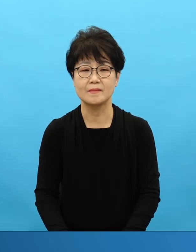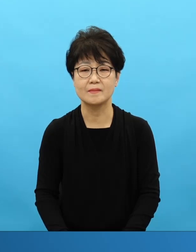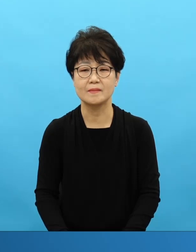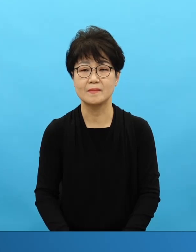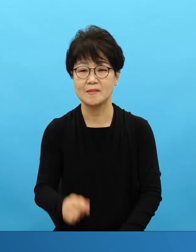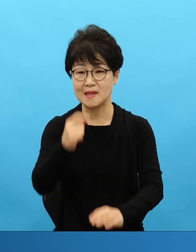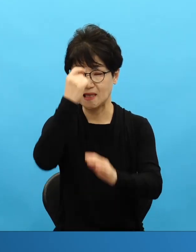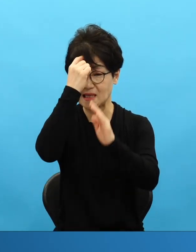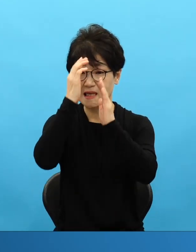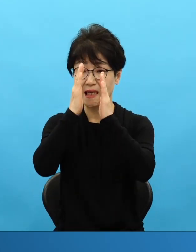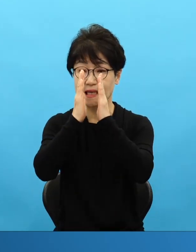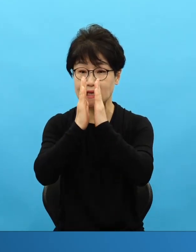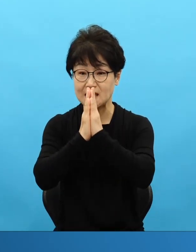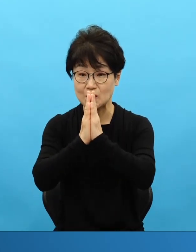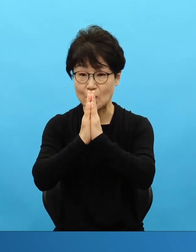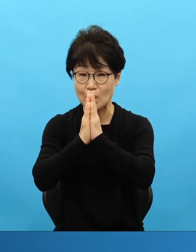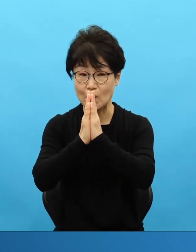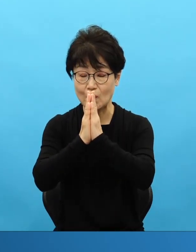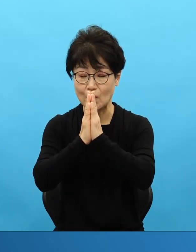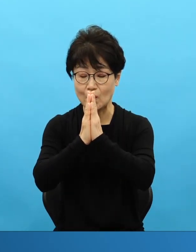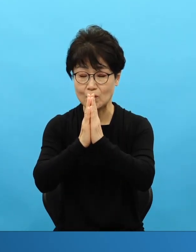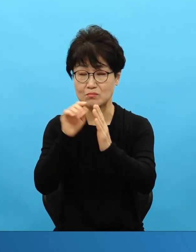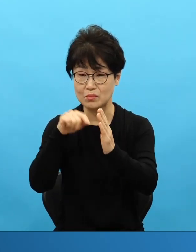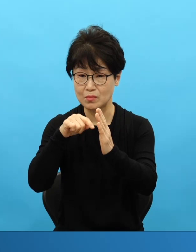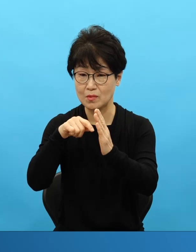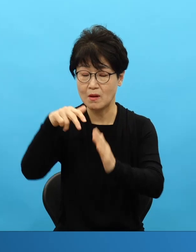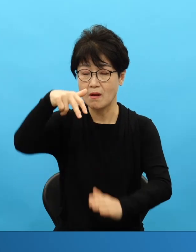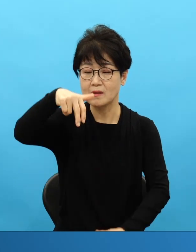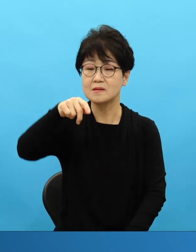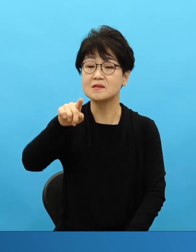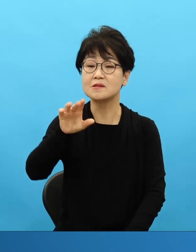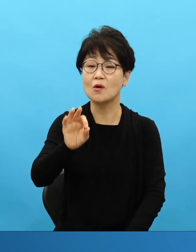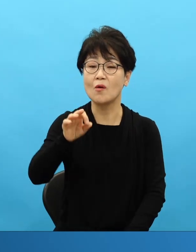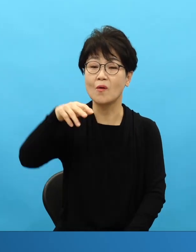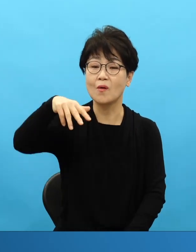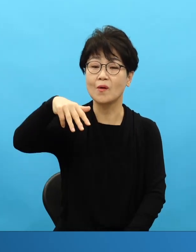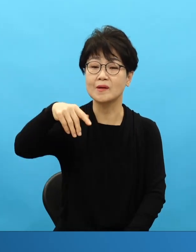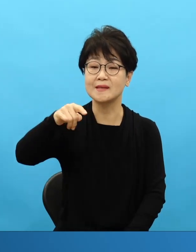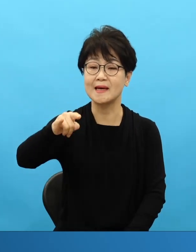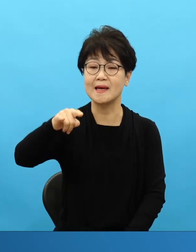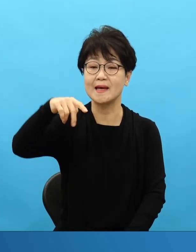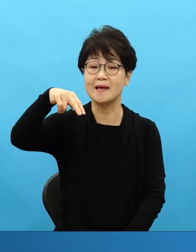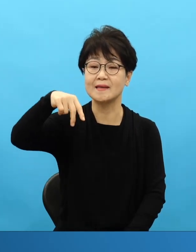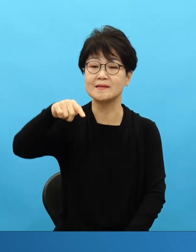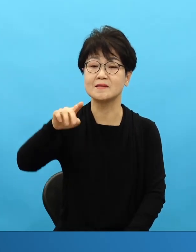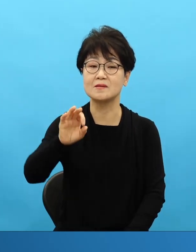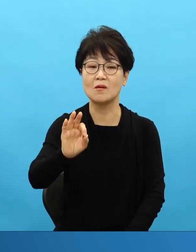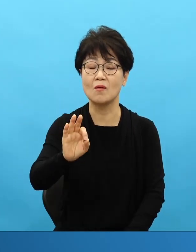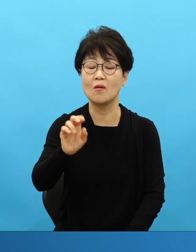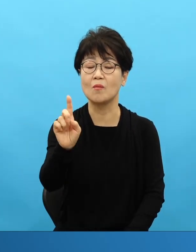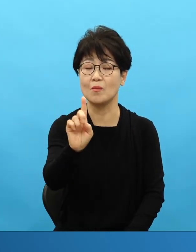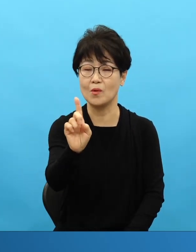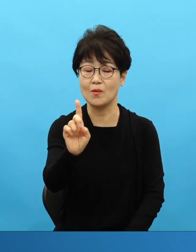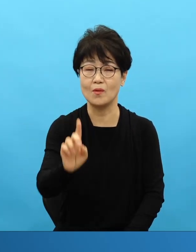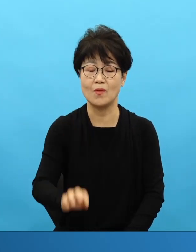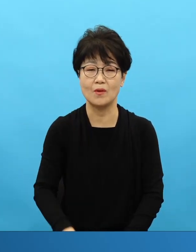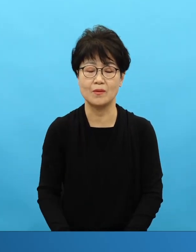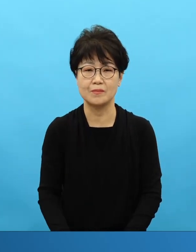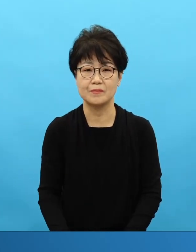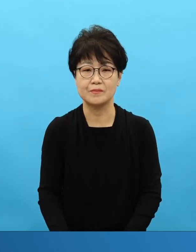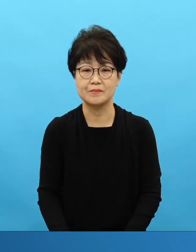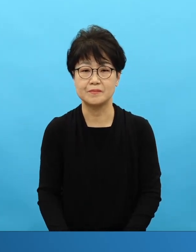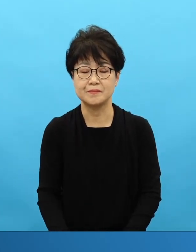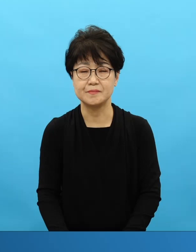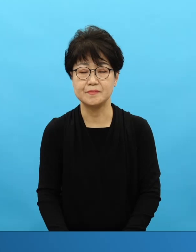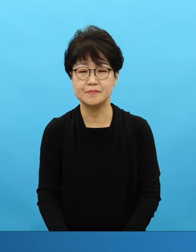정체성이 뭐냐 하는 겁니다. And what is the actual identity of prayer? 그래서 이제 구원받은 사람에게 있는